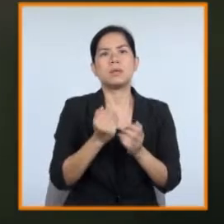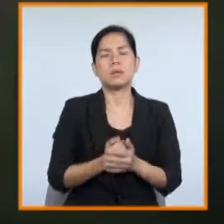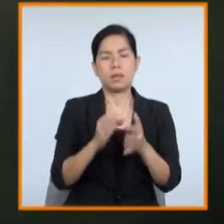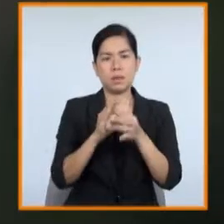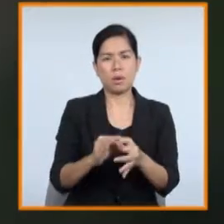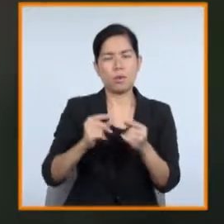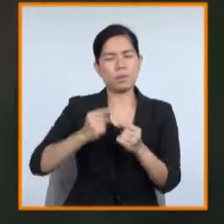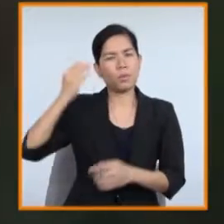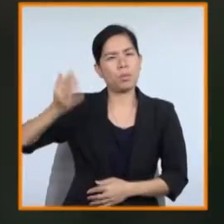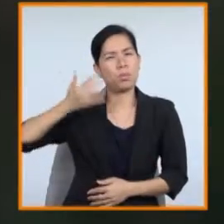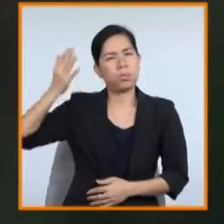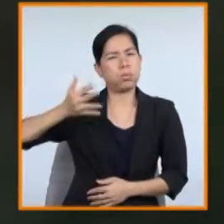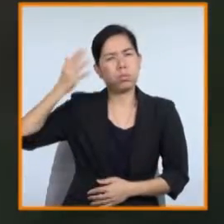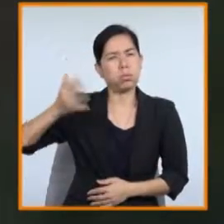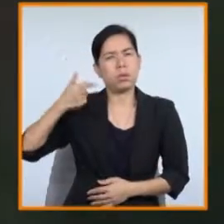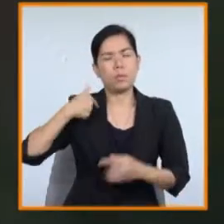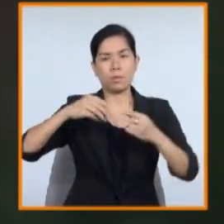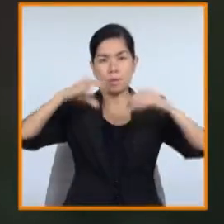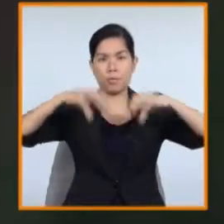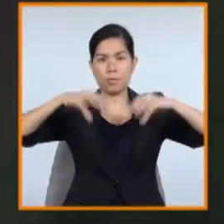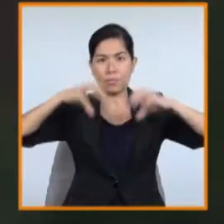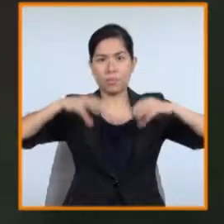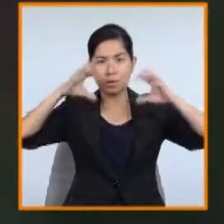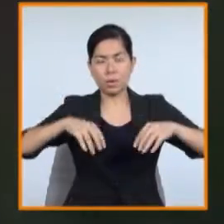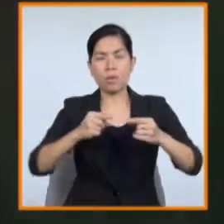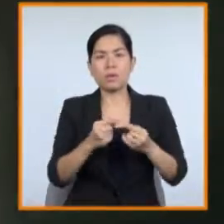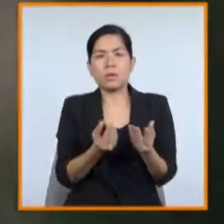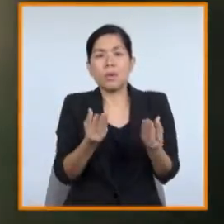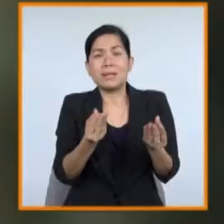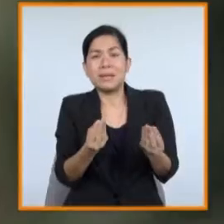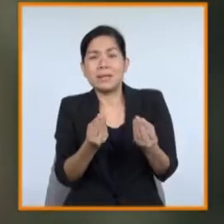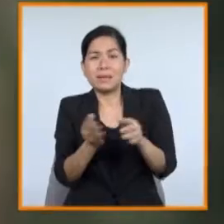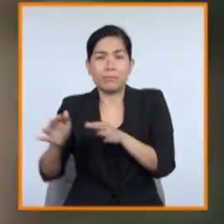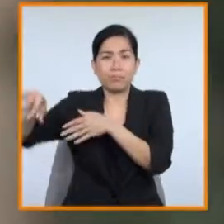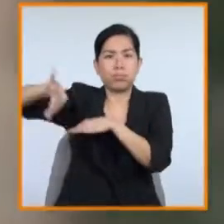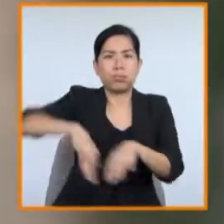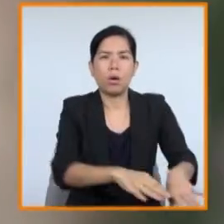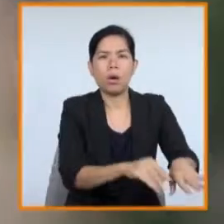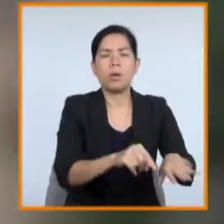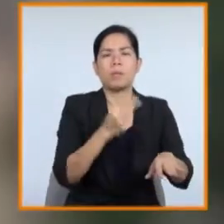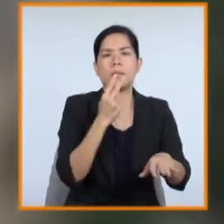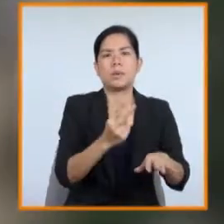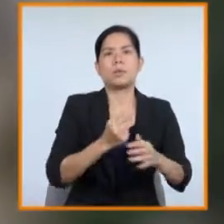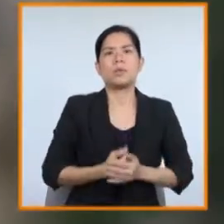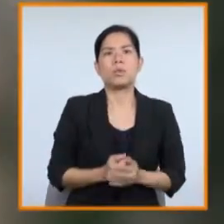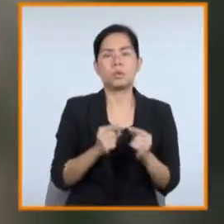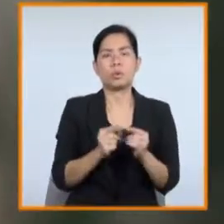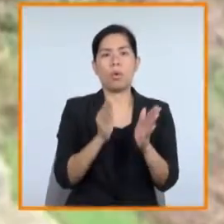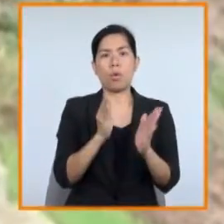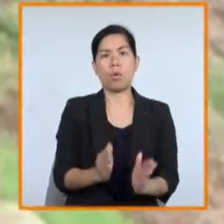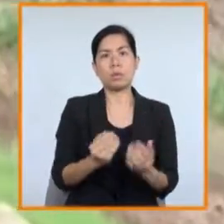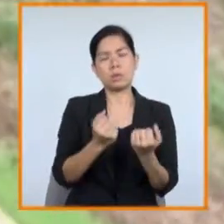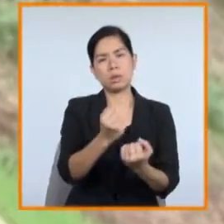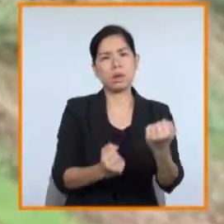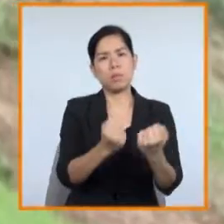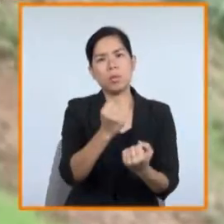าอย่างหนักหลายวันติดต่อกันนะคะทำให้เกิดดินถล่มซึ่งก็เห็นนาทีชีวิตค่ะที่ผู้ใช้ถนนใช้เส้นท